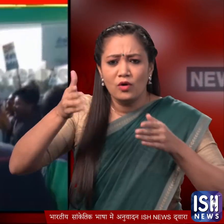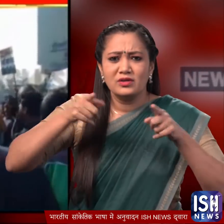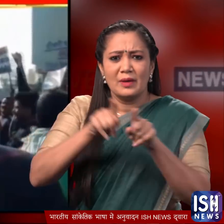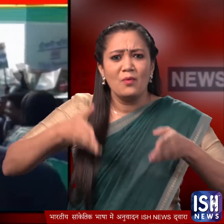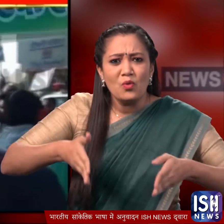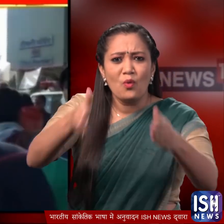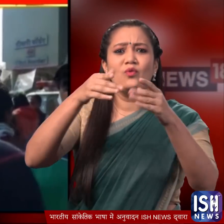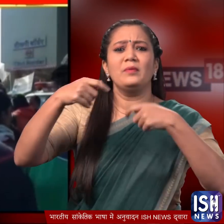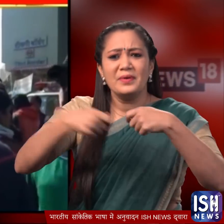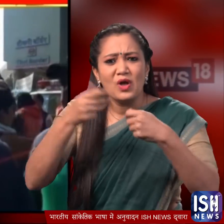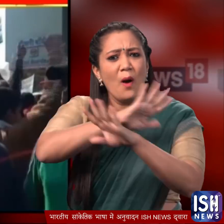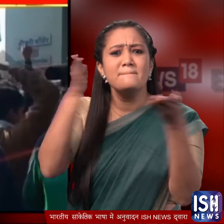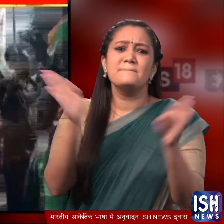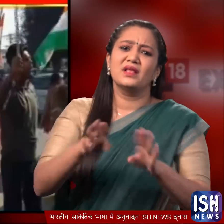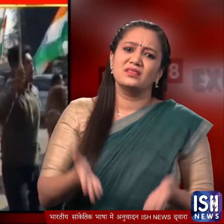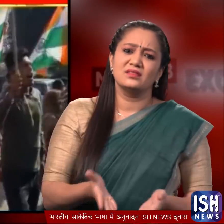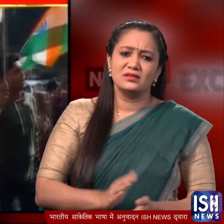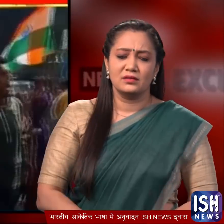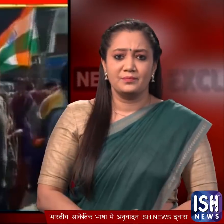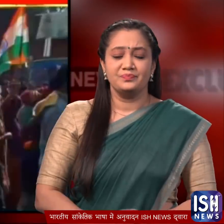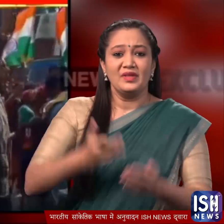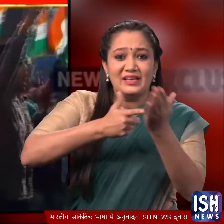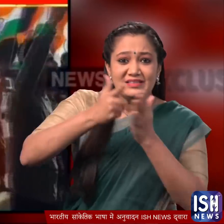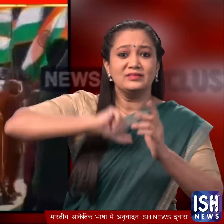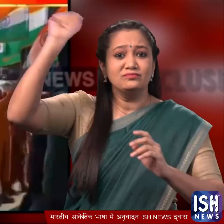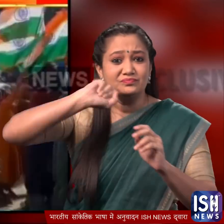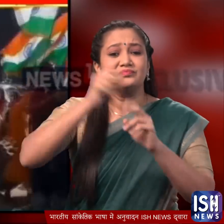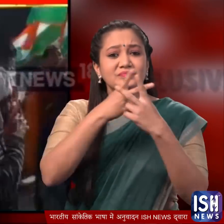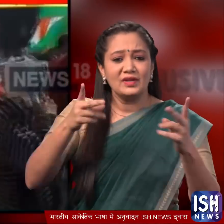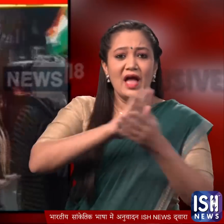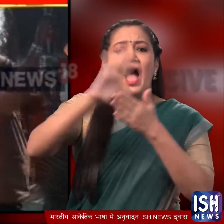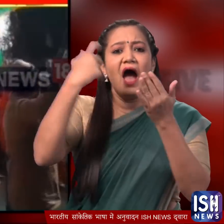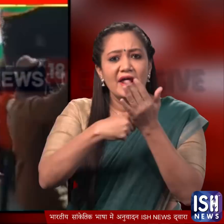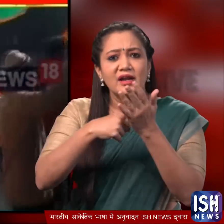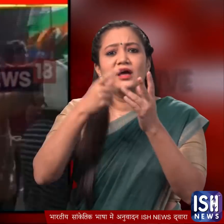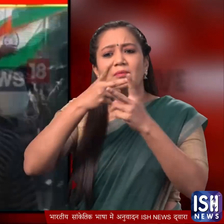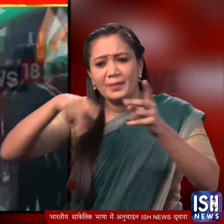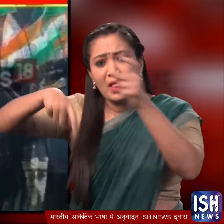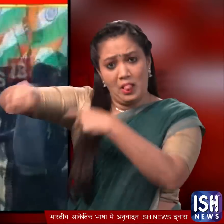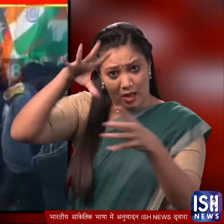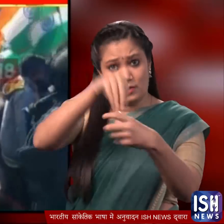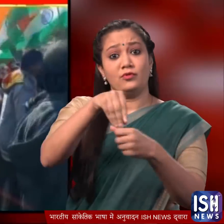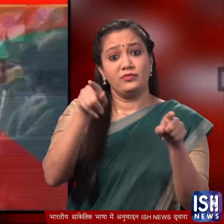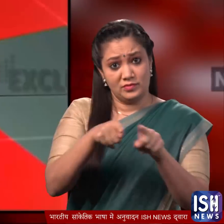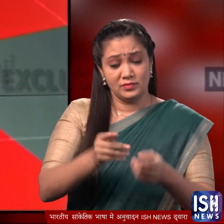हैं, काम धंधे बंद हो चुके हैं। किसान आंदोलन के खिलाफ हुए इस प्रदर्शन में हरियाणा के कई गांव के लोग भी शामिल